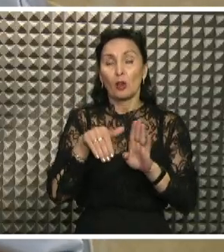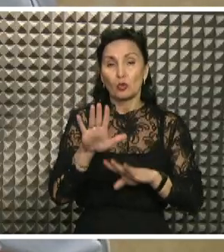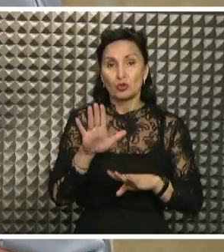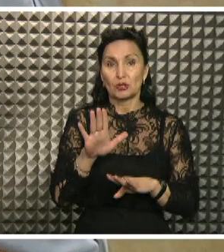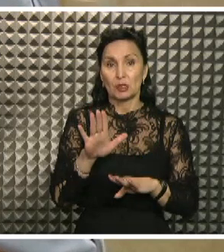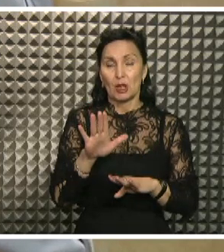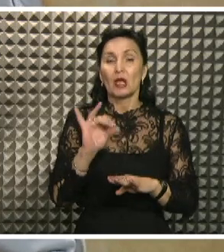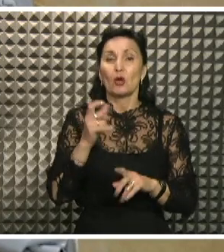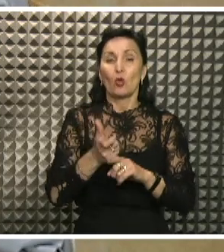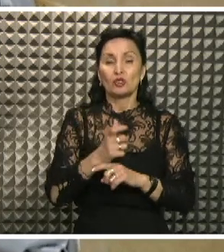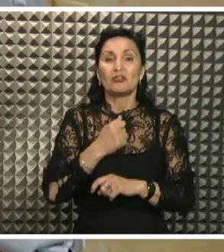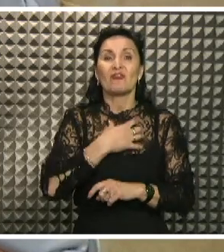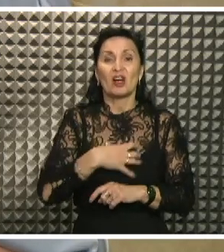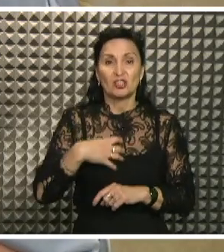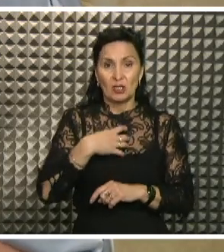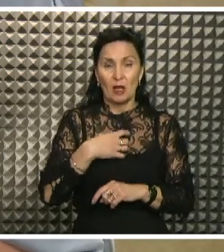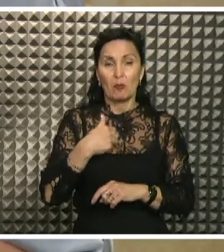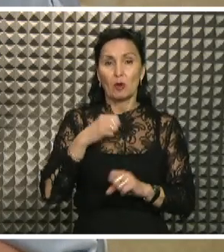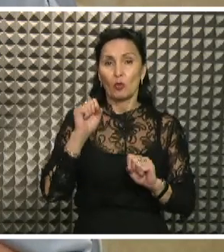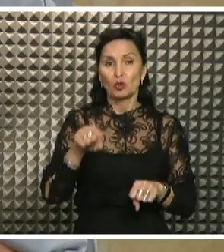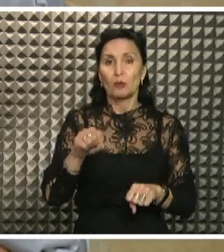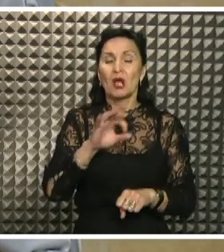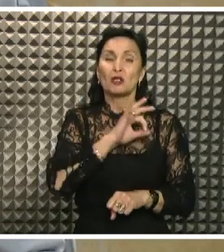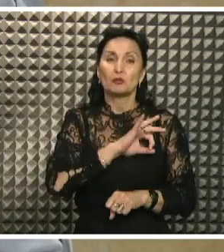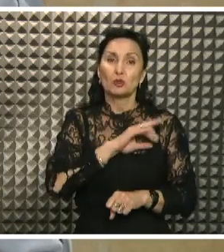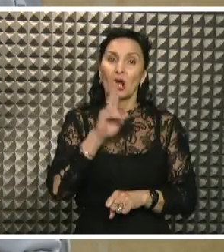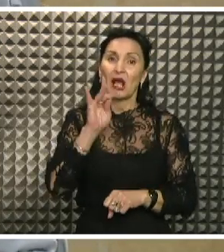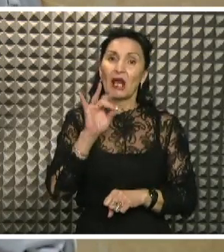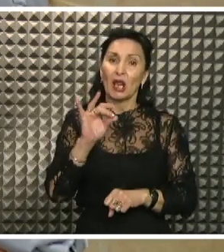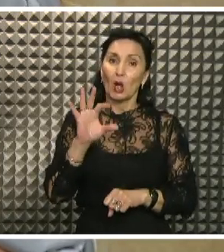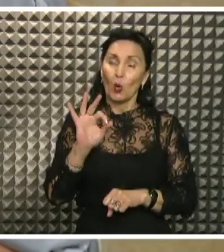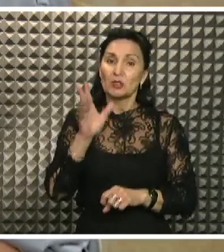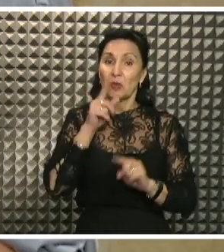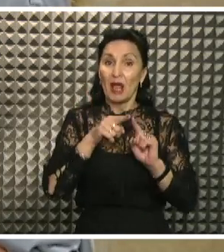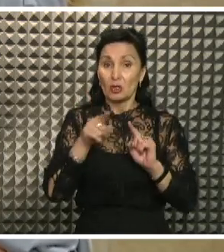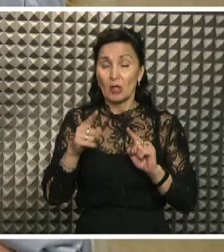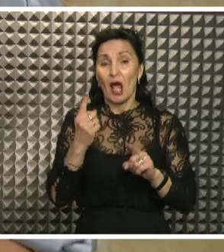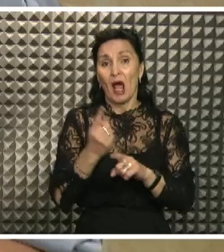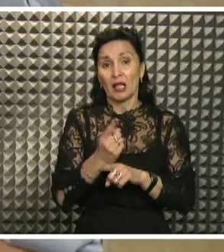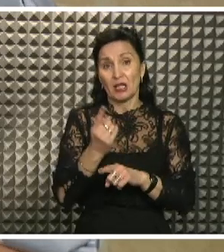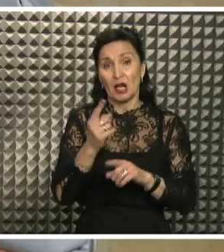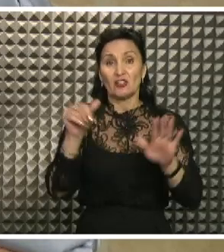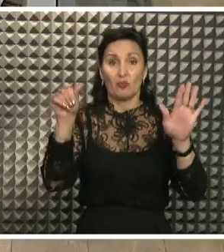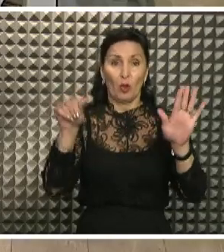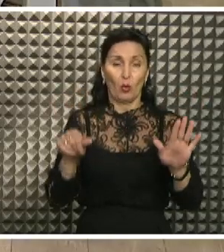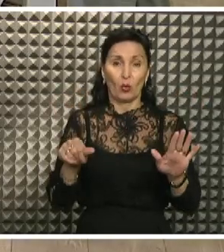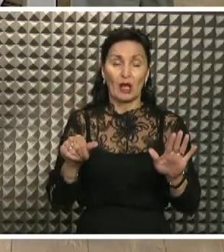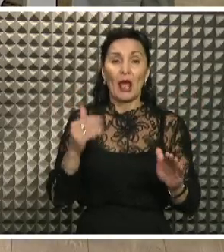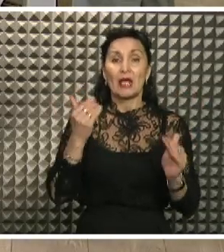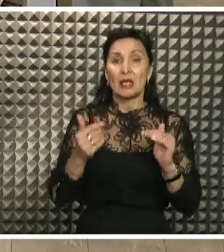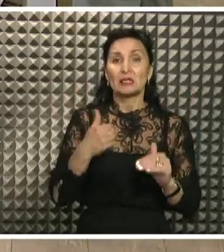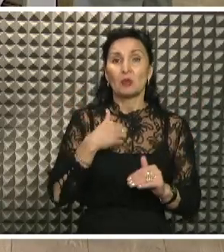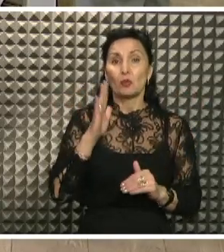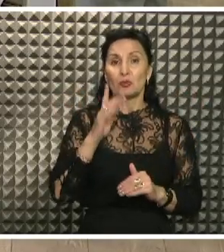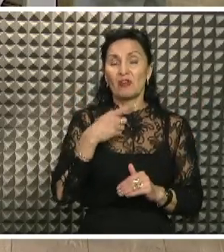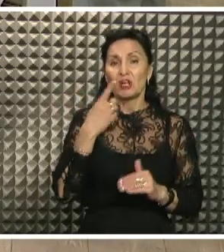она очень важна. Мы можем использовать крио с периодичностью, как правило, один раз в полгода. Если мы будем